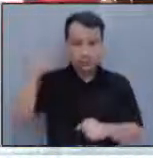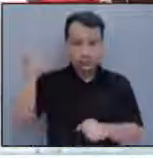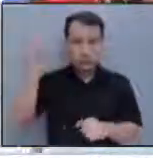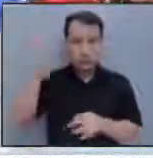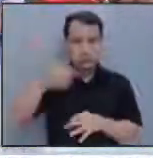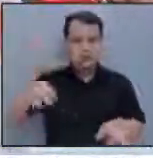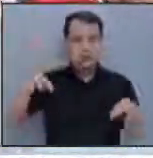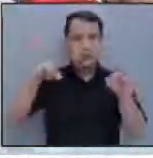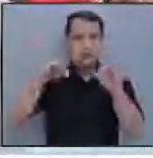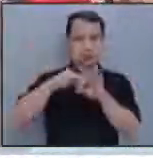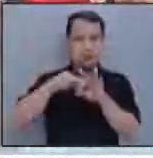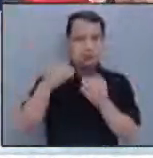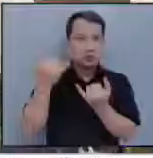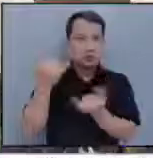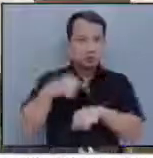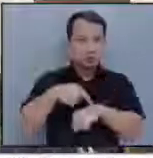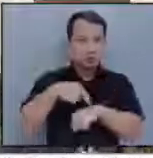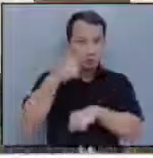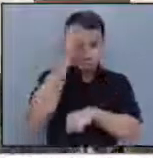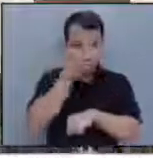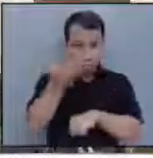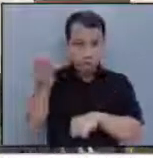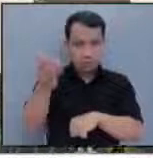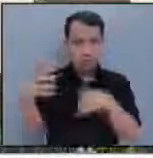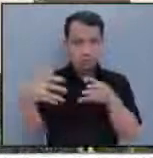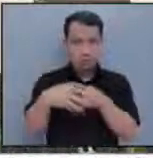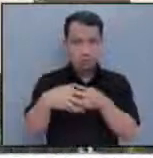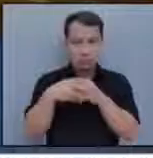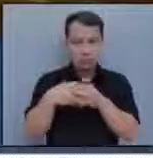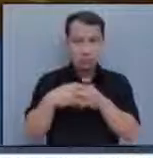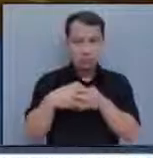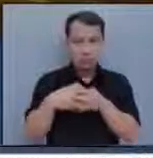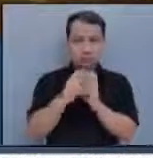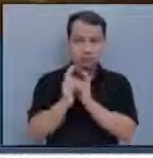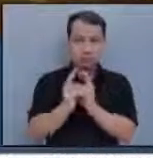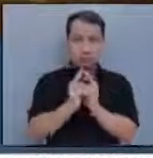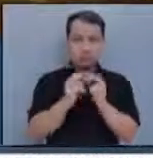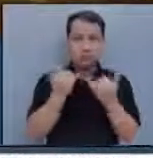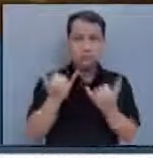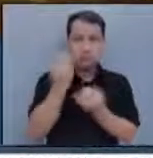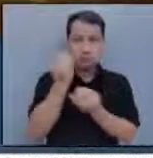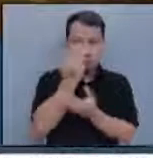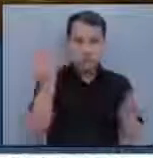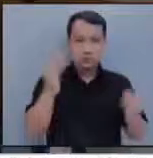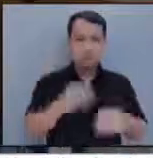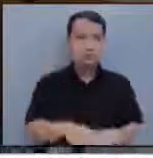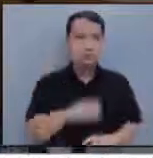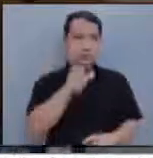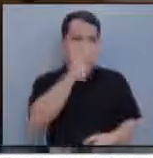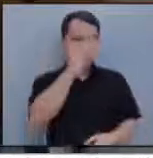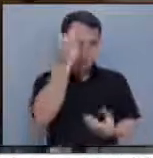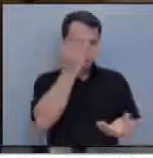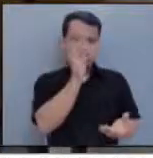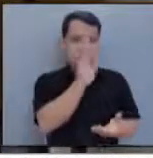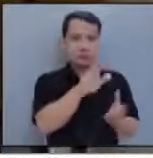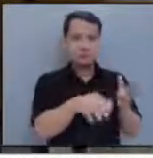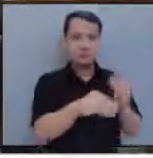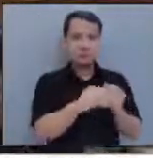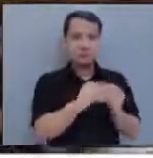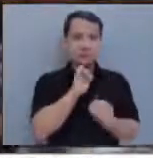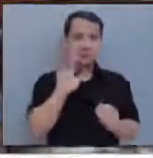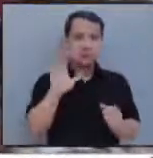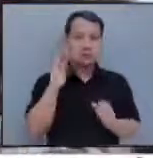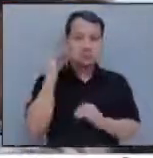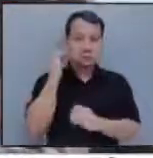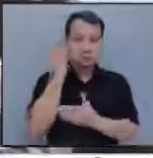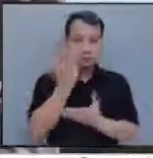pinakamahalagang panahon para magkaisa na siyang higit na kailangan para maisakatuparan ang pangarap ng Pangulo